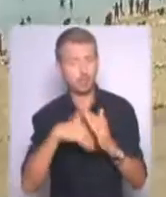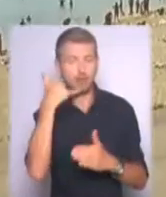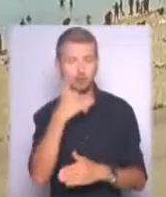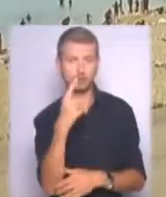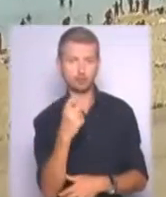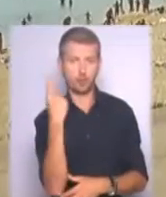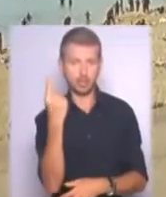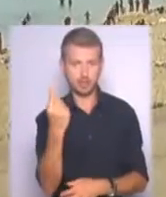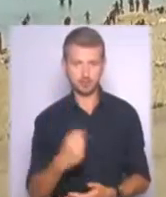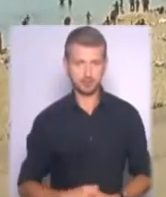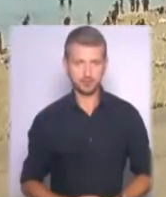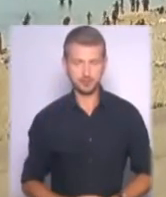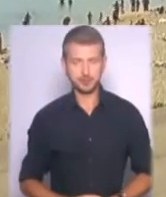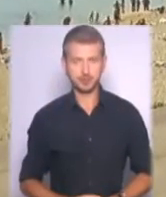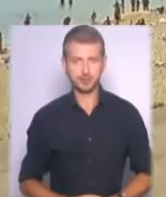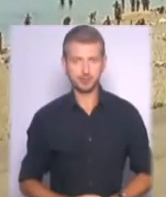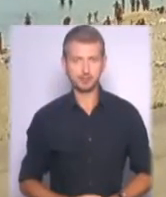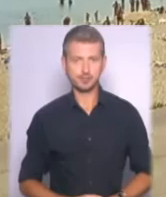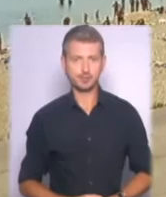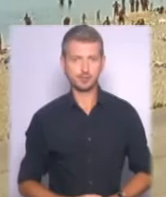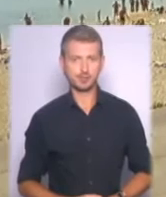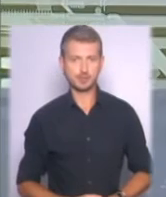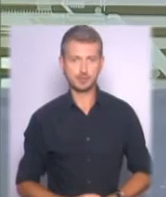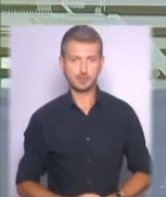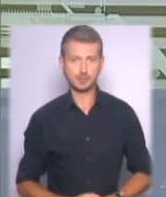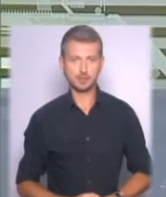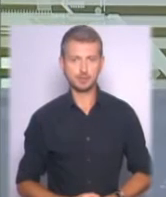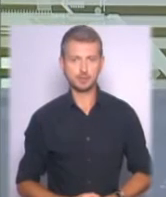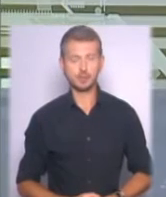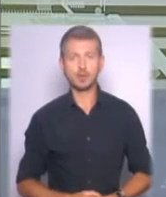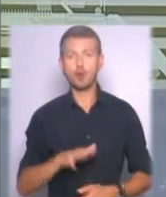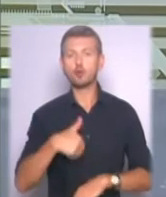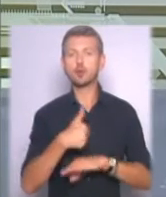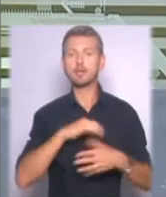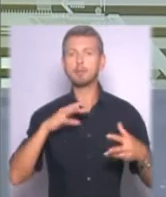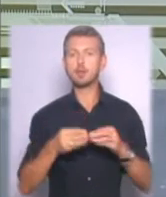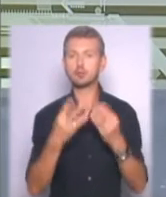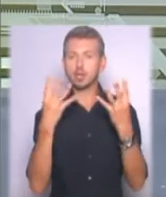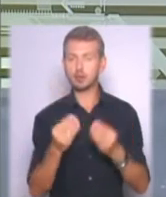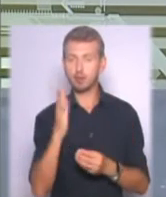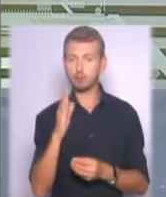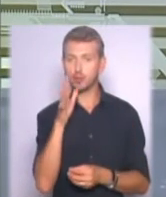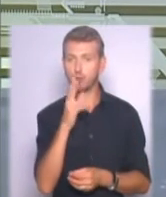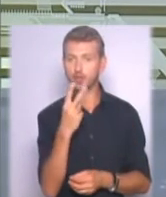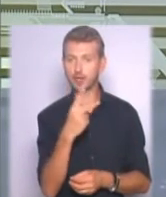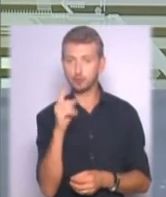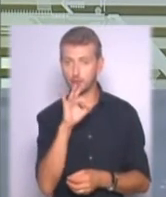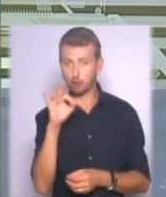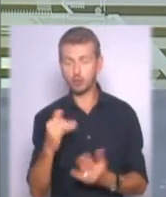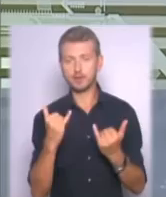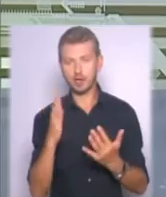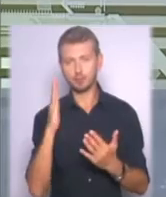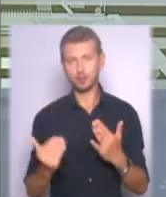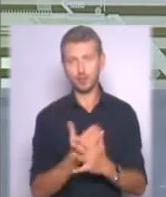101. Богдан Буряненко, Юрій Росахай, телеканал Київ. Основні підсумки дня о 21:00, а зараз ефір продовжить Євгенія